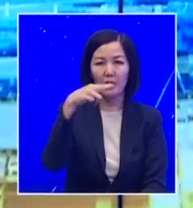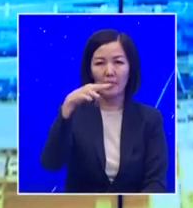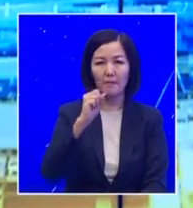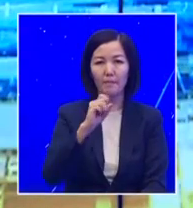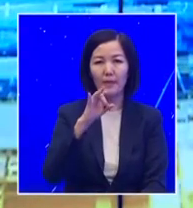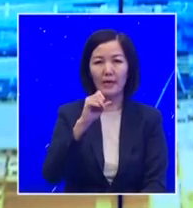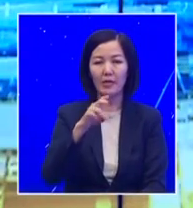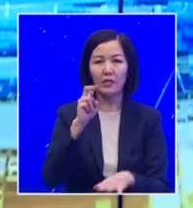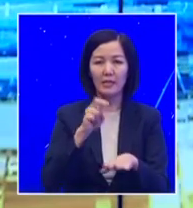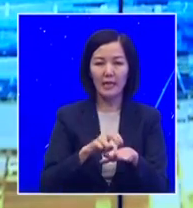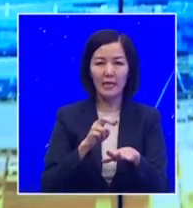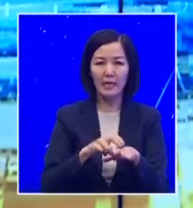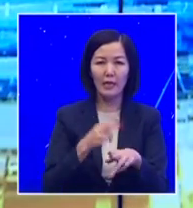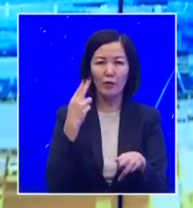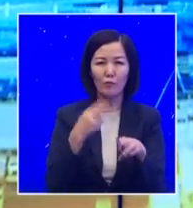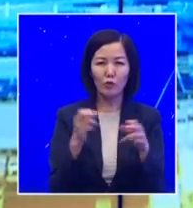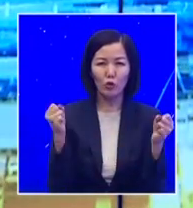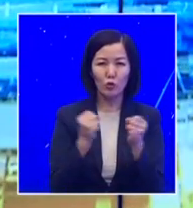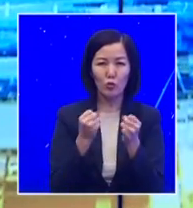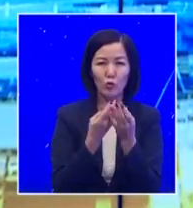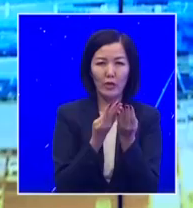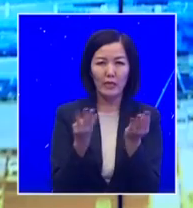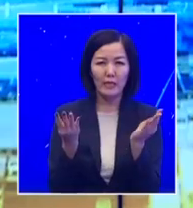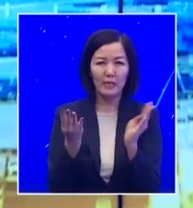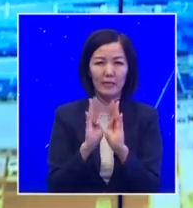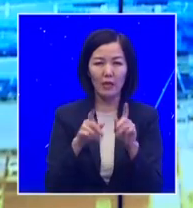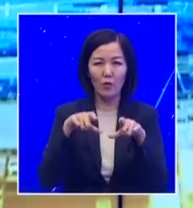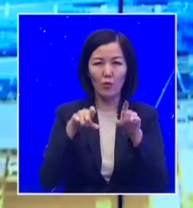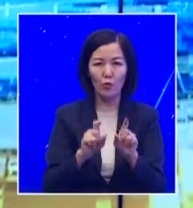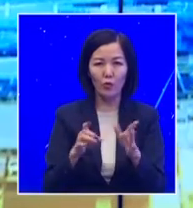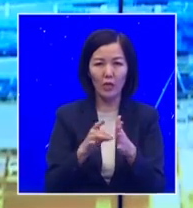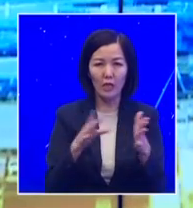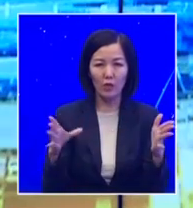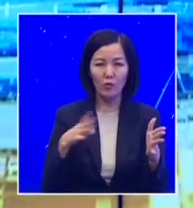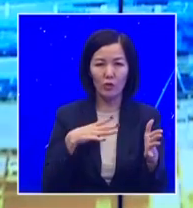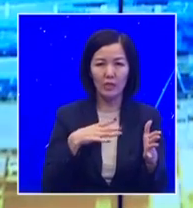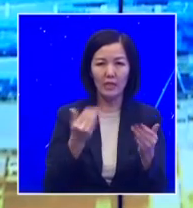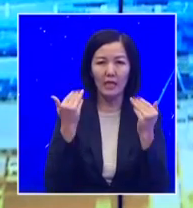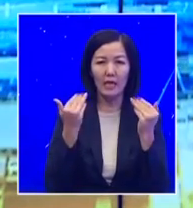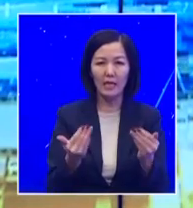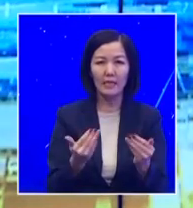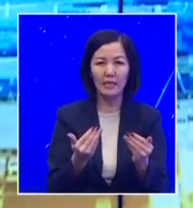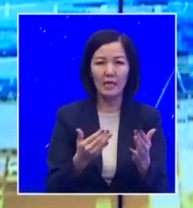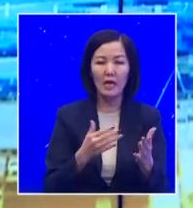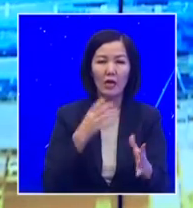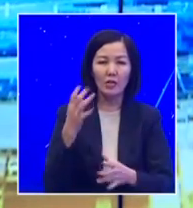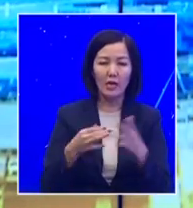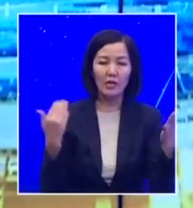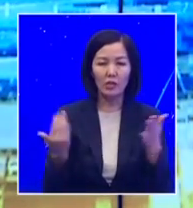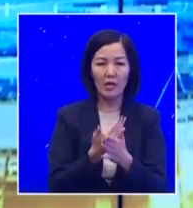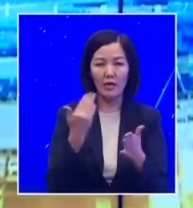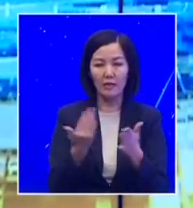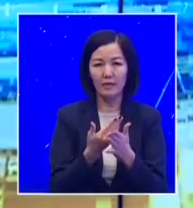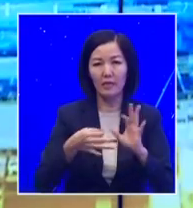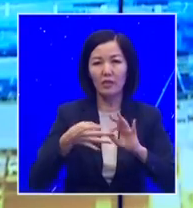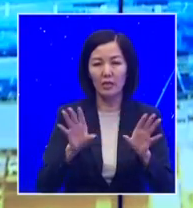Париждік дәрігер мұзға толы ыдыста ұзақ отырудан рекорд жасады. Филиппинде пандемия тұсында кино көрудің жаңа тәсілі пайда болды. Осы және